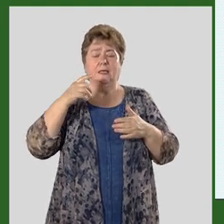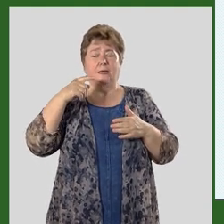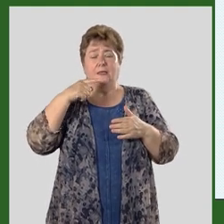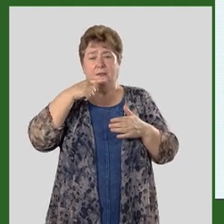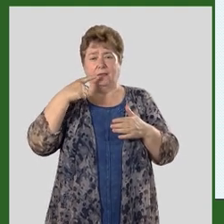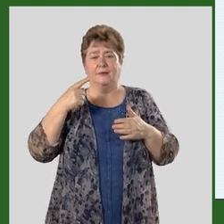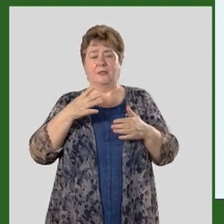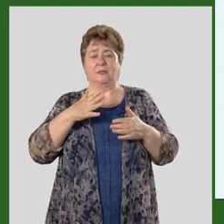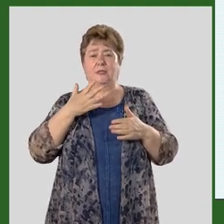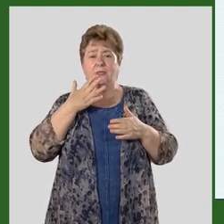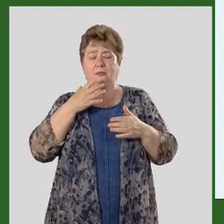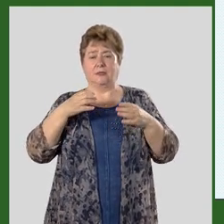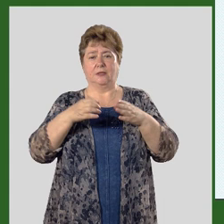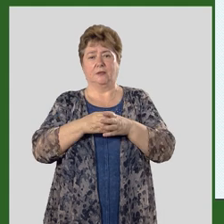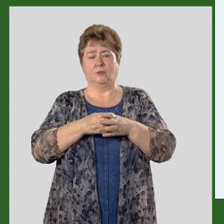группы.